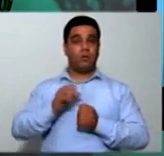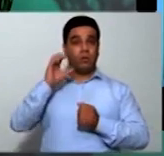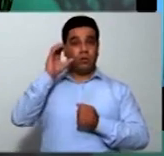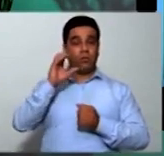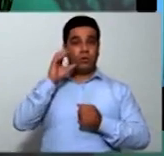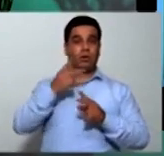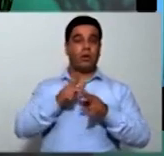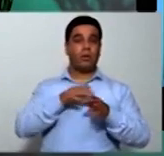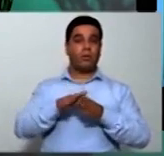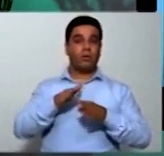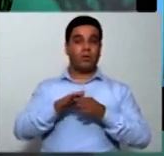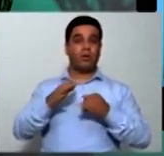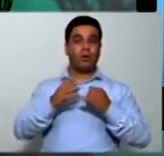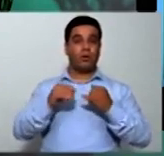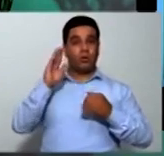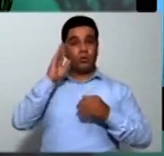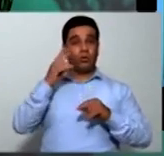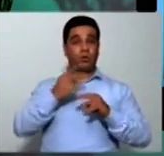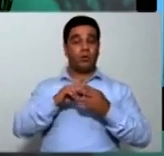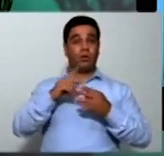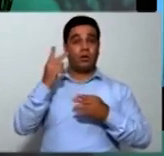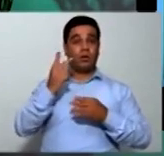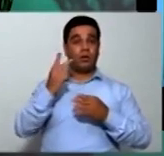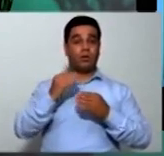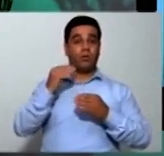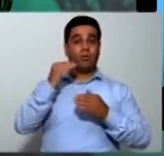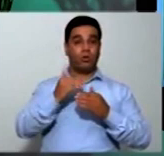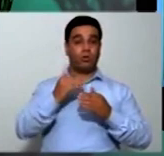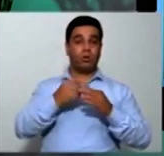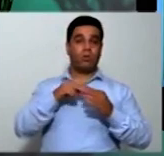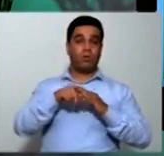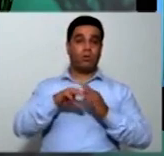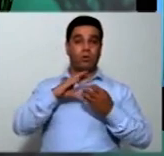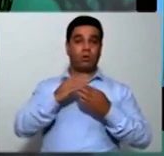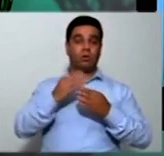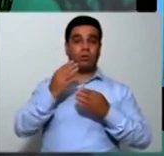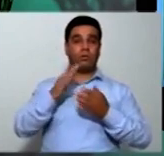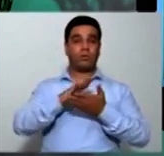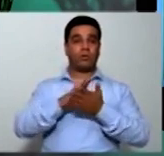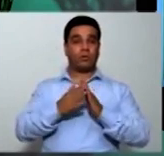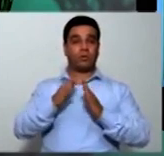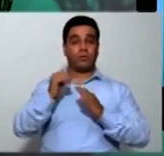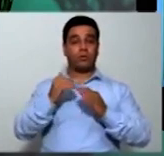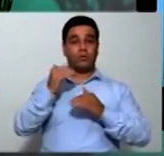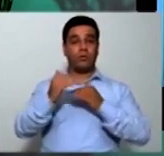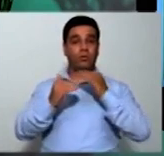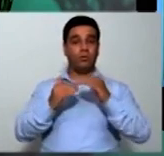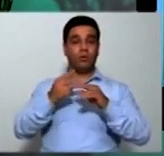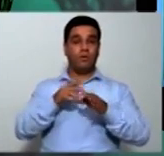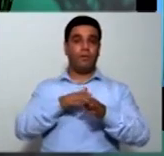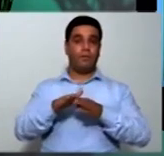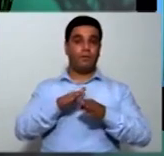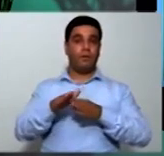O'zbekistonda amalga oshirilgan yer suv islohotining 2-bosqichi quyidagi shart-sharoitlar va bosqichlarda